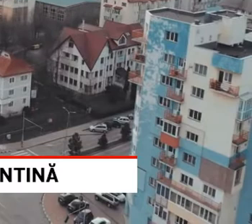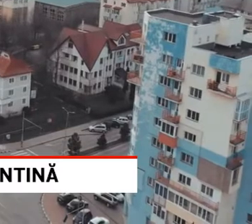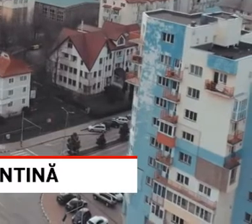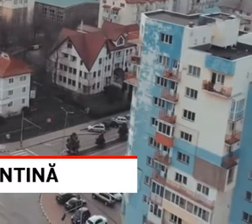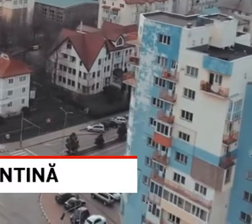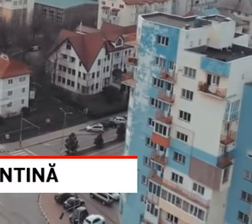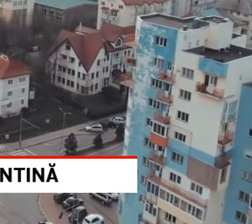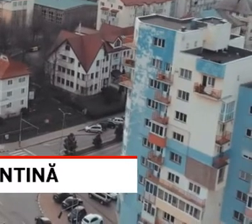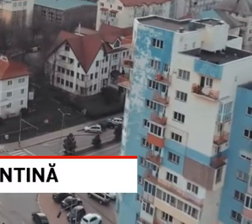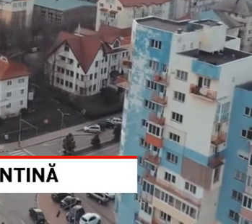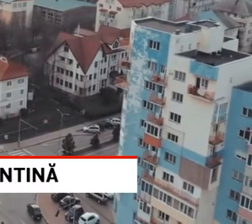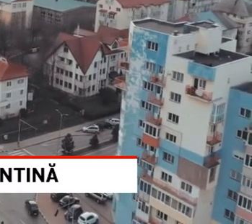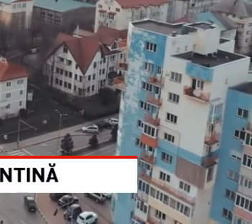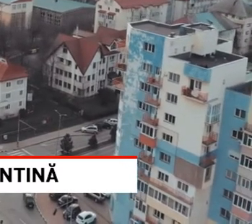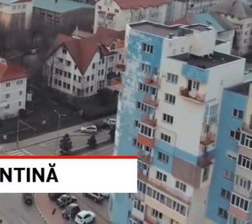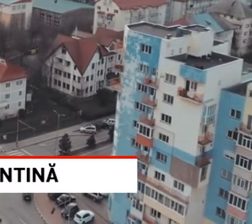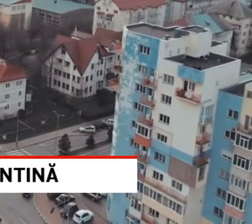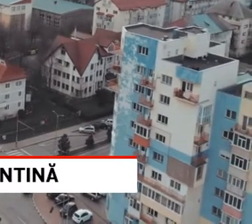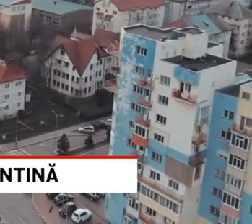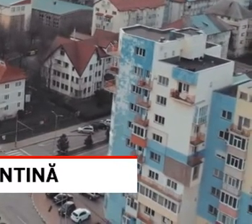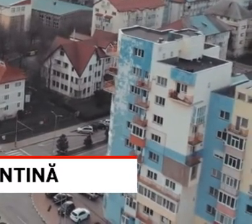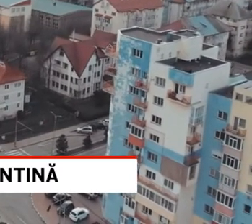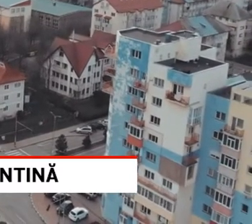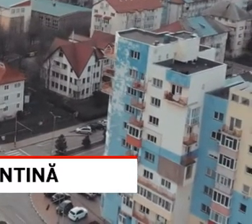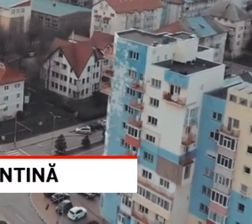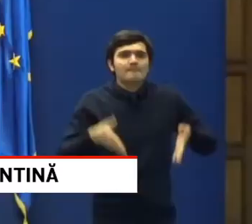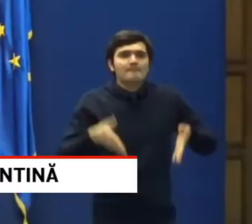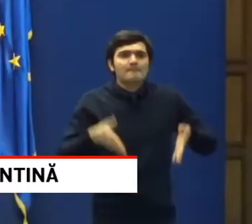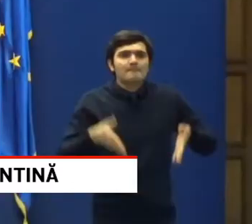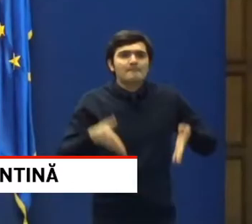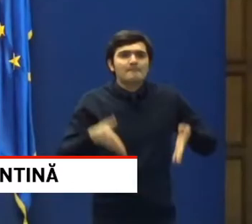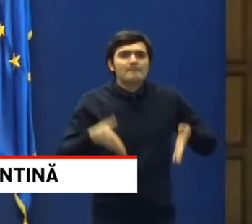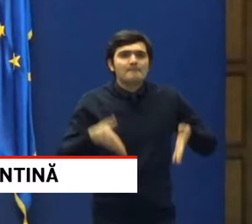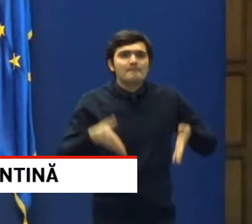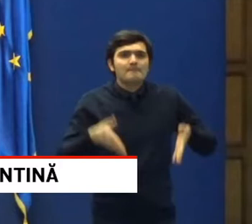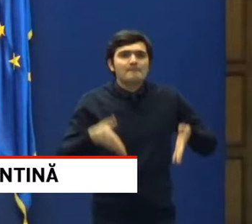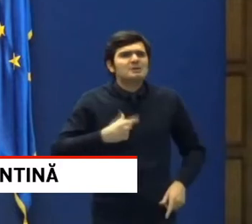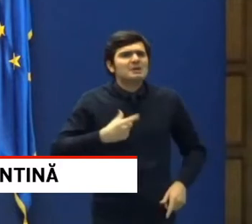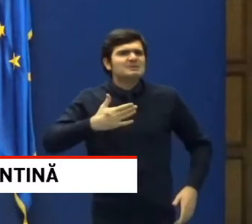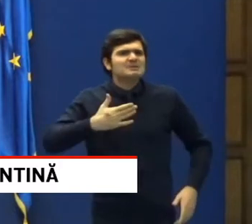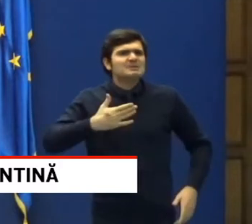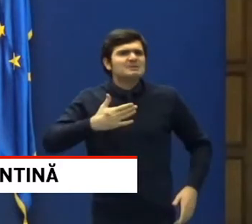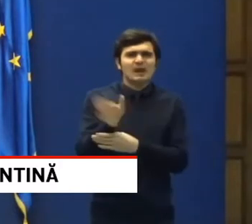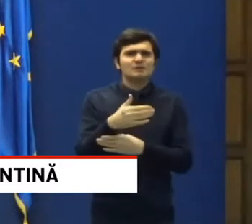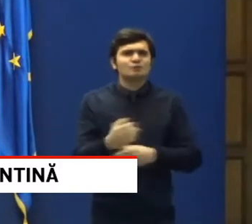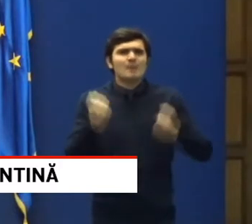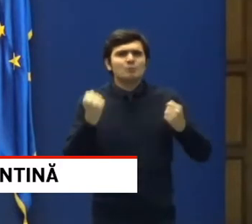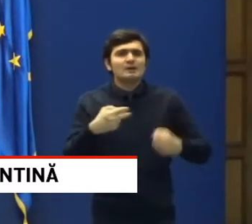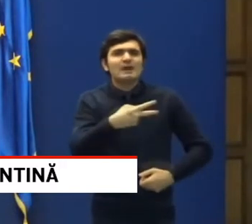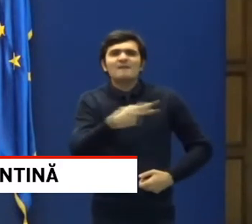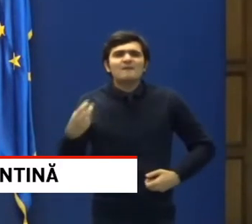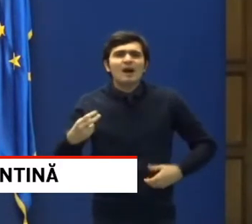Cum nu există viitor fără prezent, așa nu poate exista o națiune puternică fără unitate.